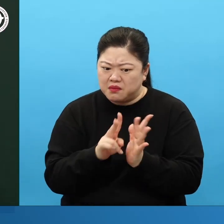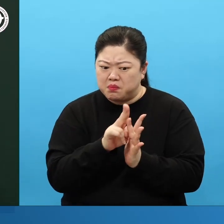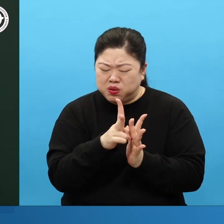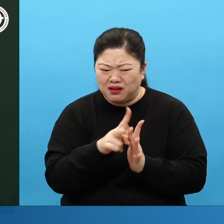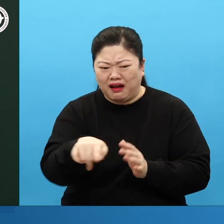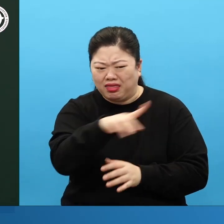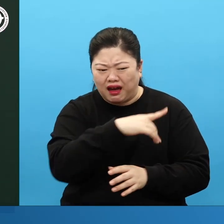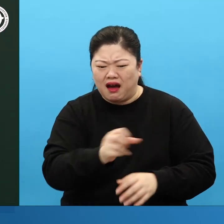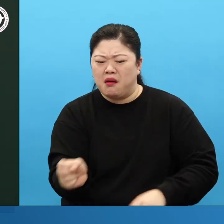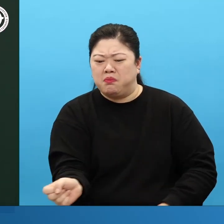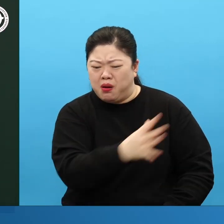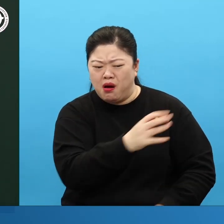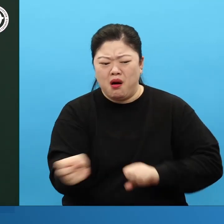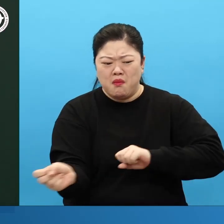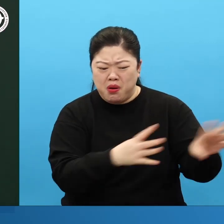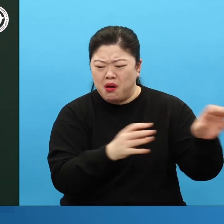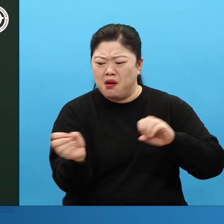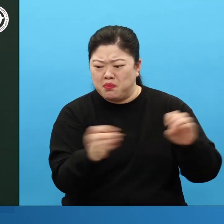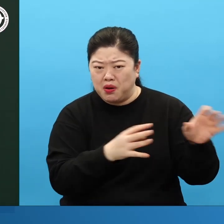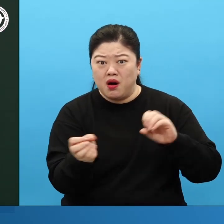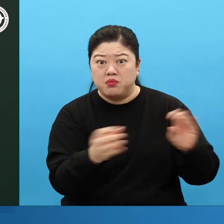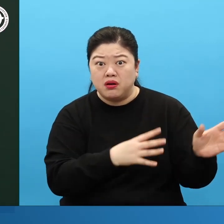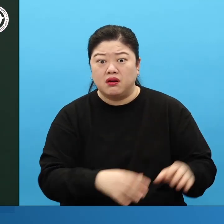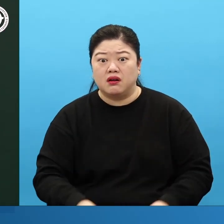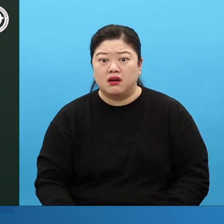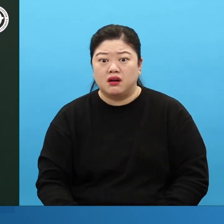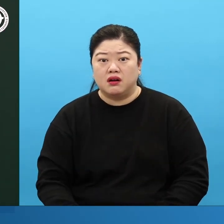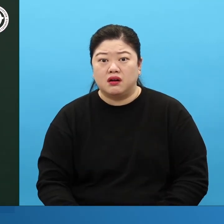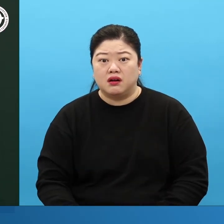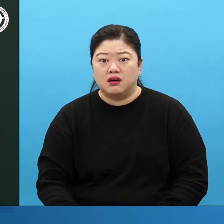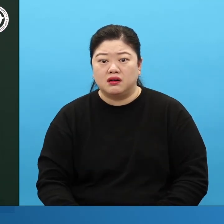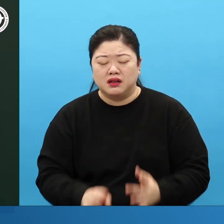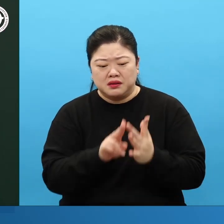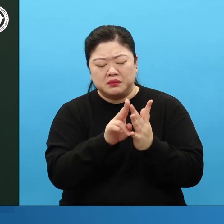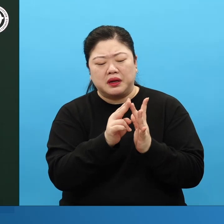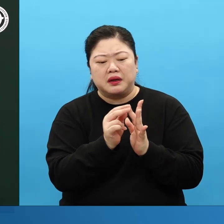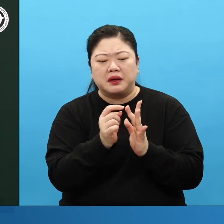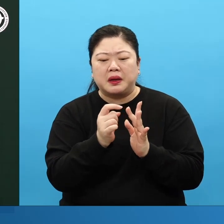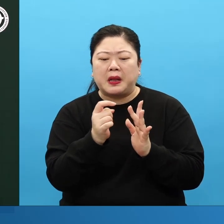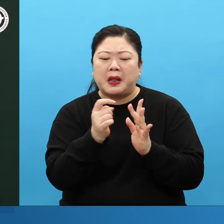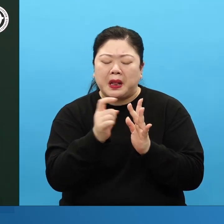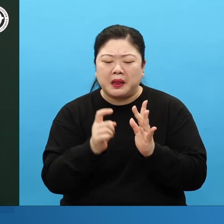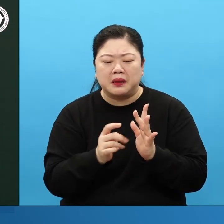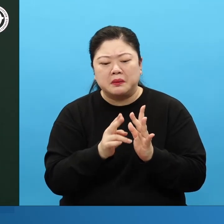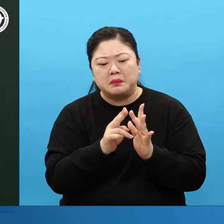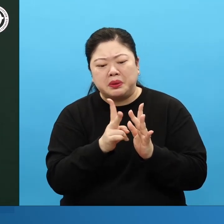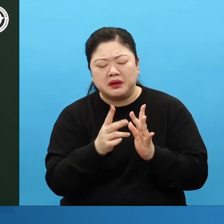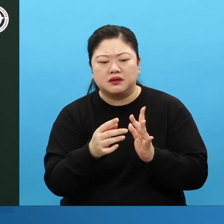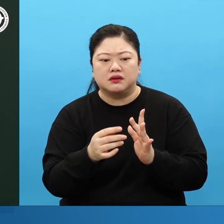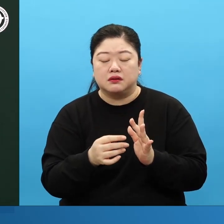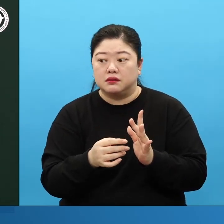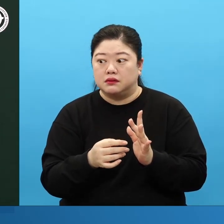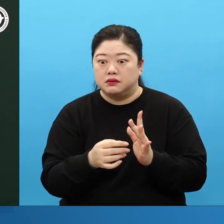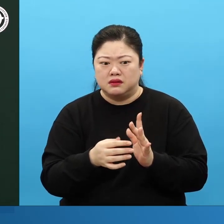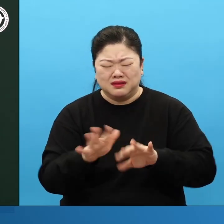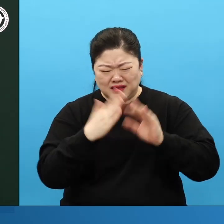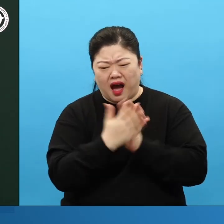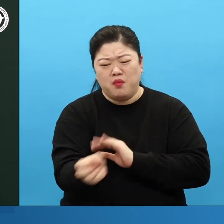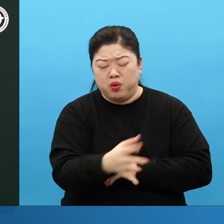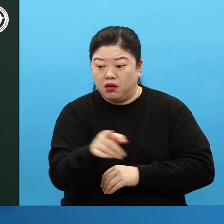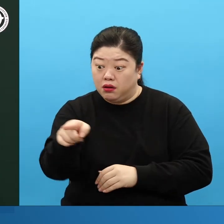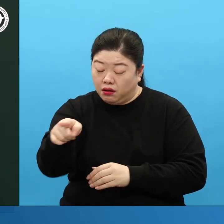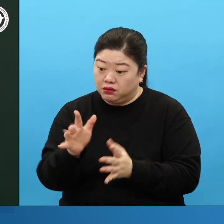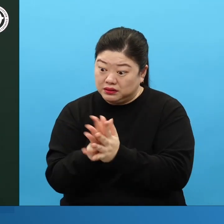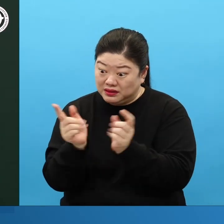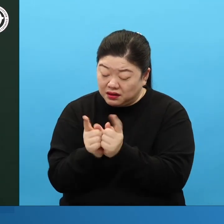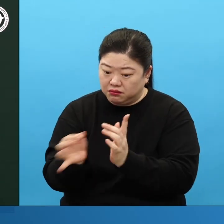fue impactado 저 por esto. 장갑 말이야. 잠깐만 문제 다 버리고 막 일하는데 척을 가지고 씻어서 갖다 놨단 말이죠. Son guantes que 초도 없이.